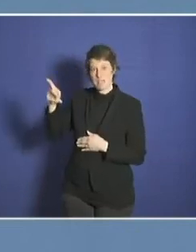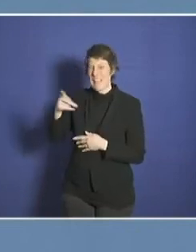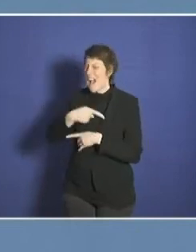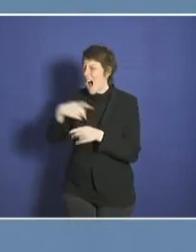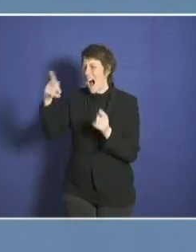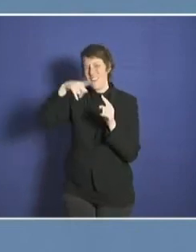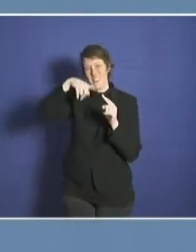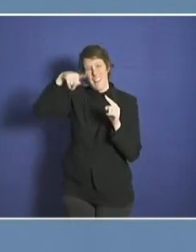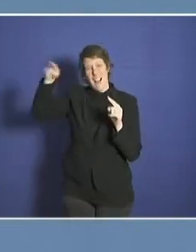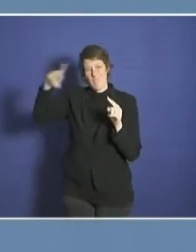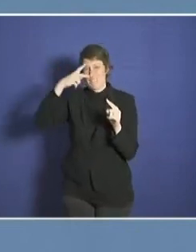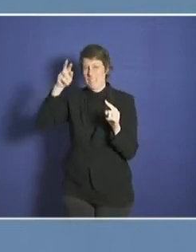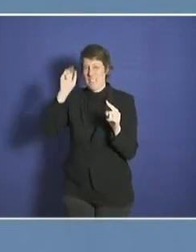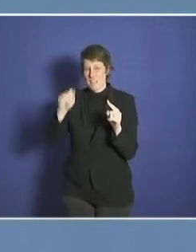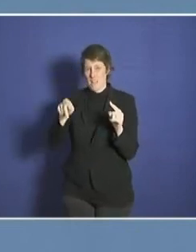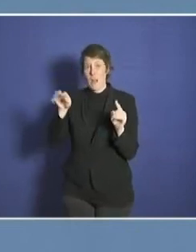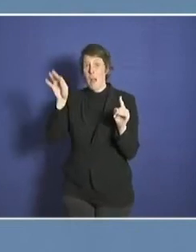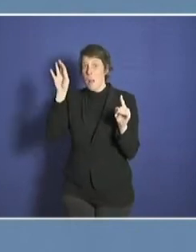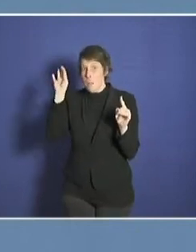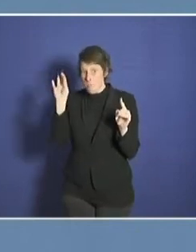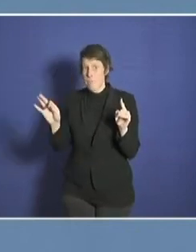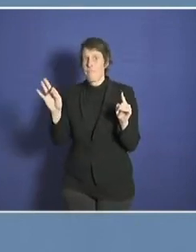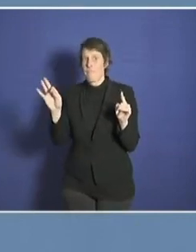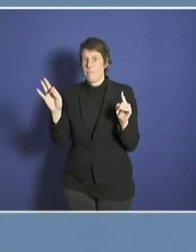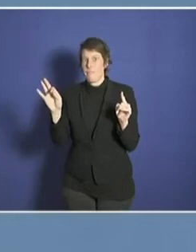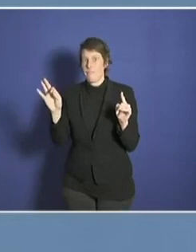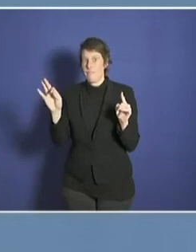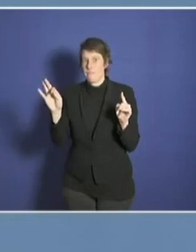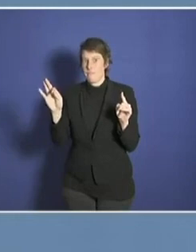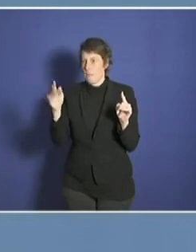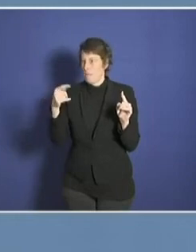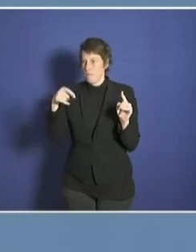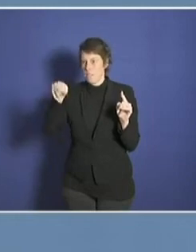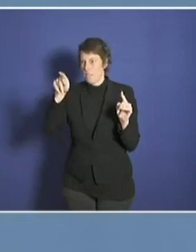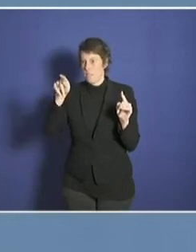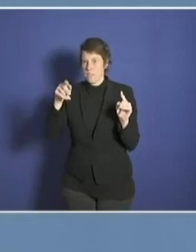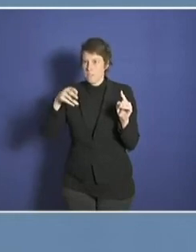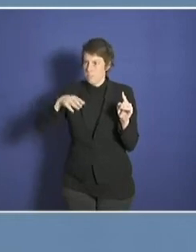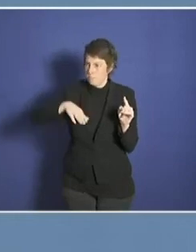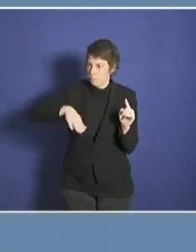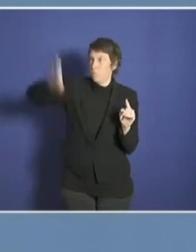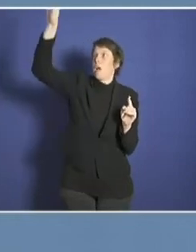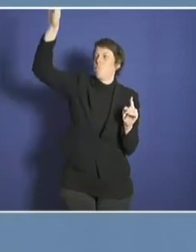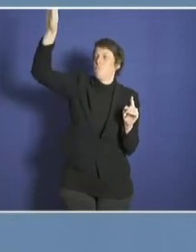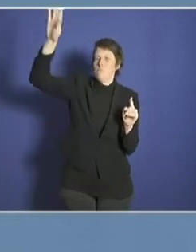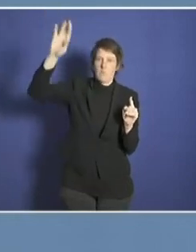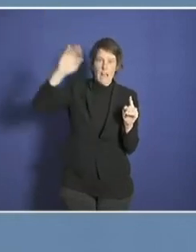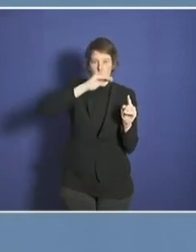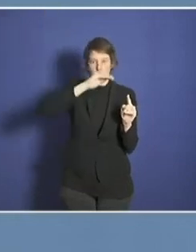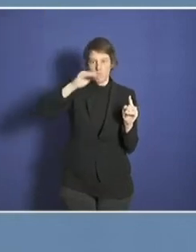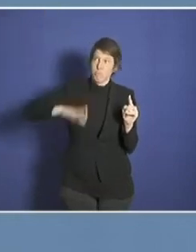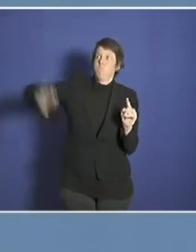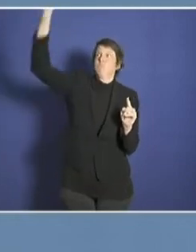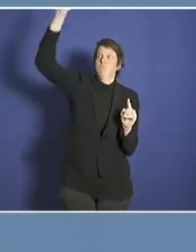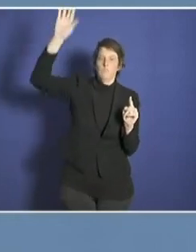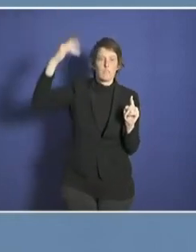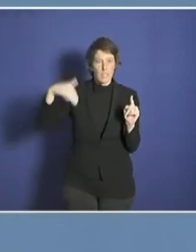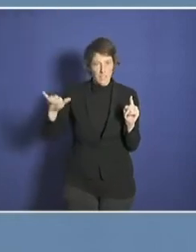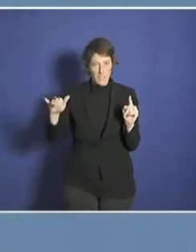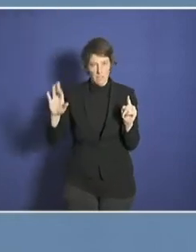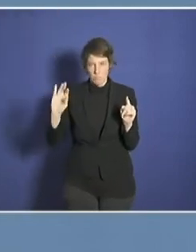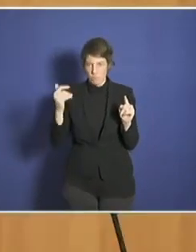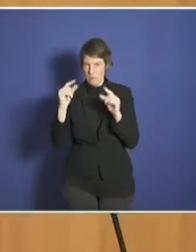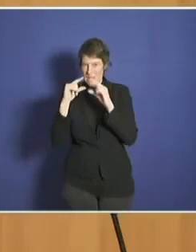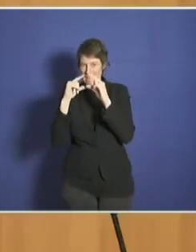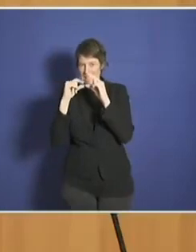Grafik nachsehen, einen beinahe singulär steilen Anstieg der Infektionen erlebt hat, von einer